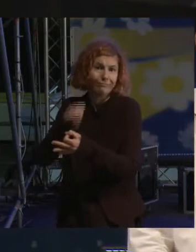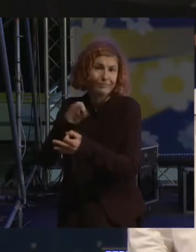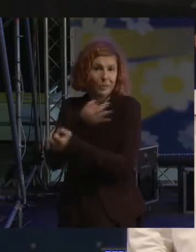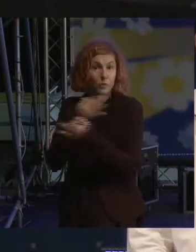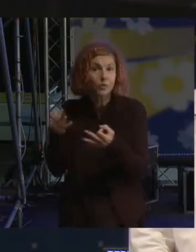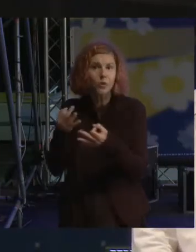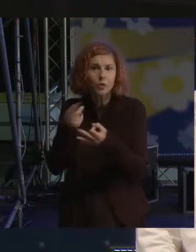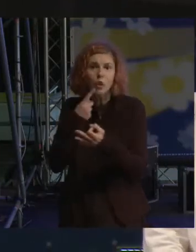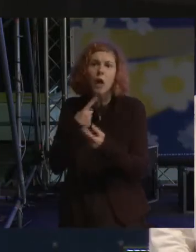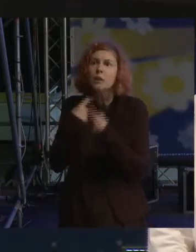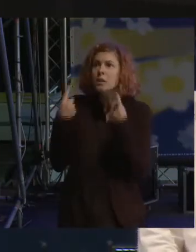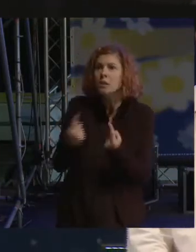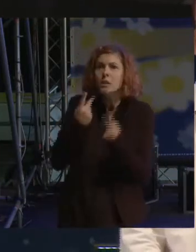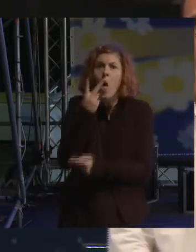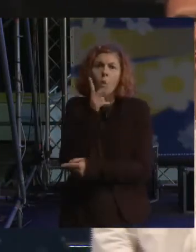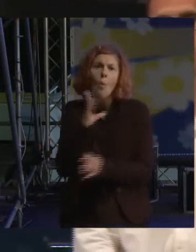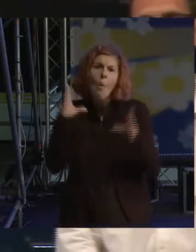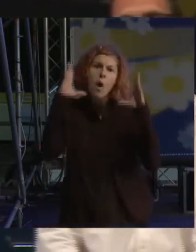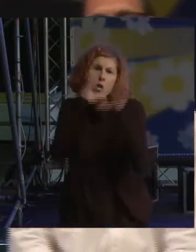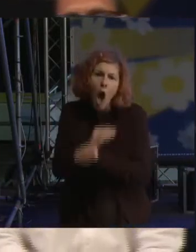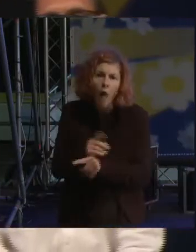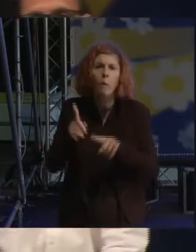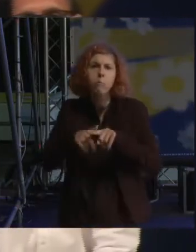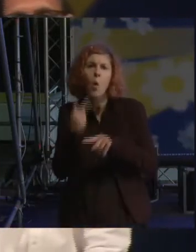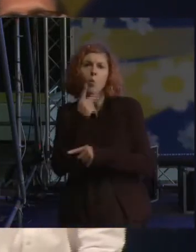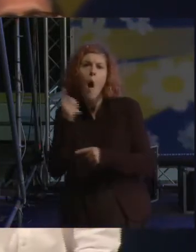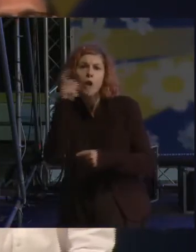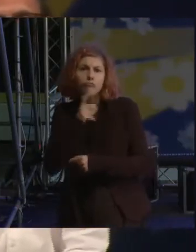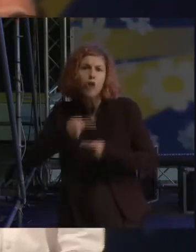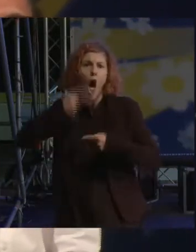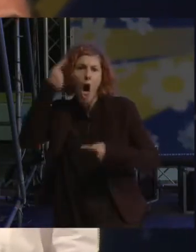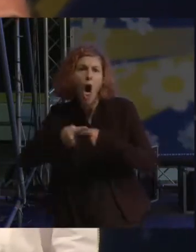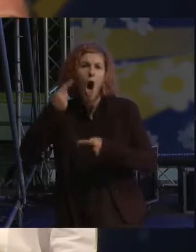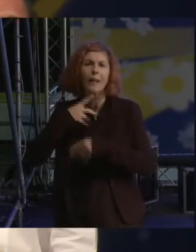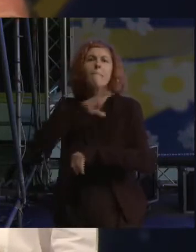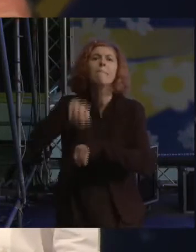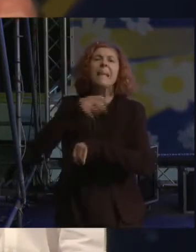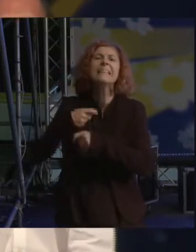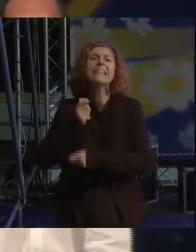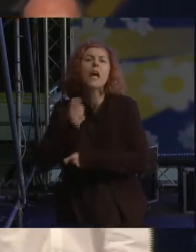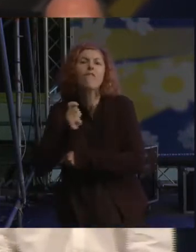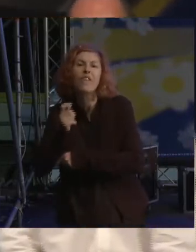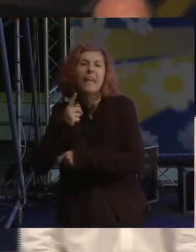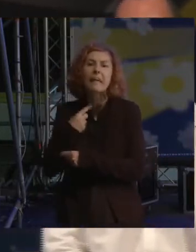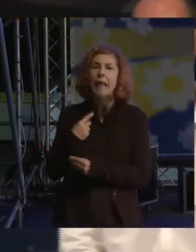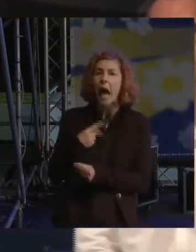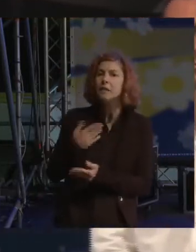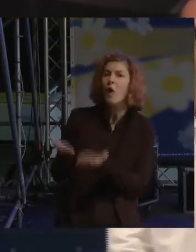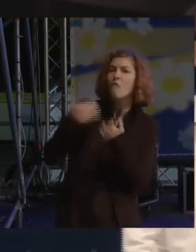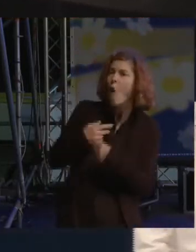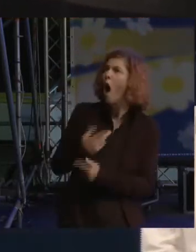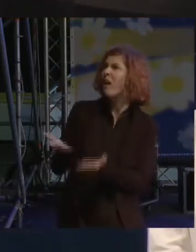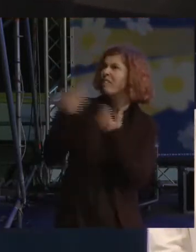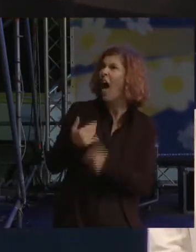rimanere due notti e due giorni a presidiare sotto il ministero delle finanze a chiedere dacci l'iban